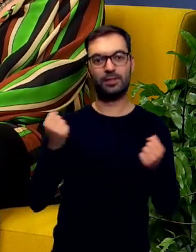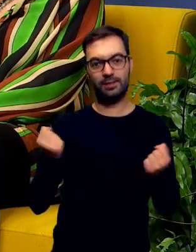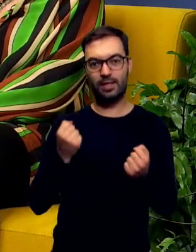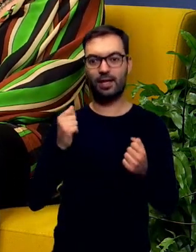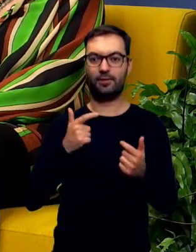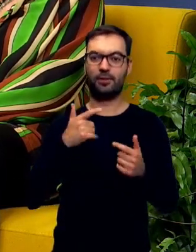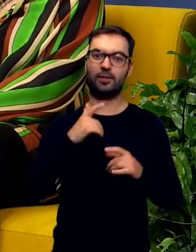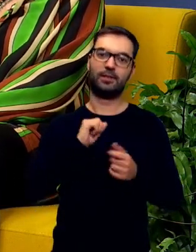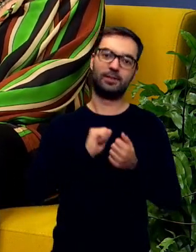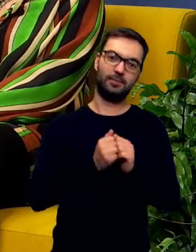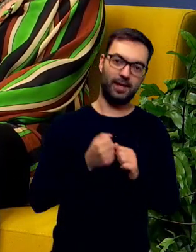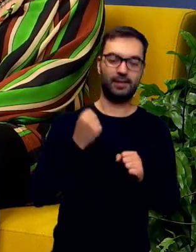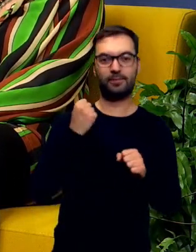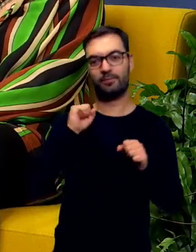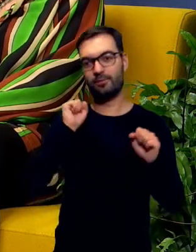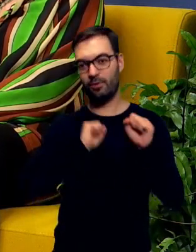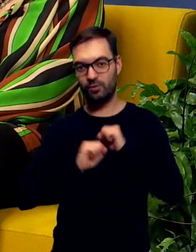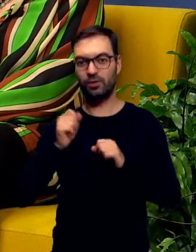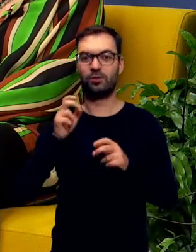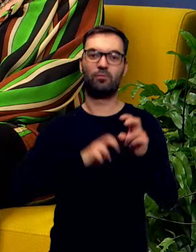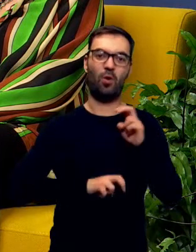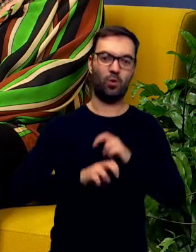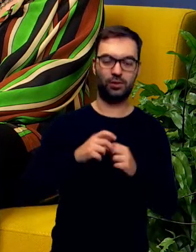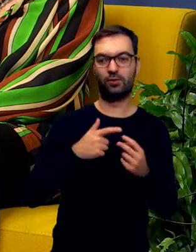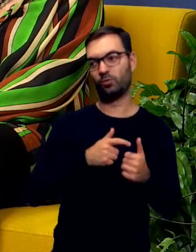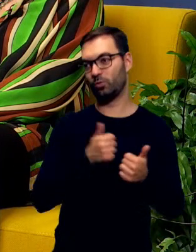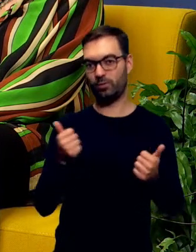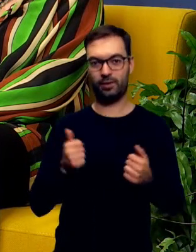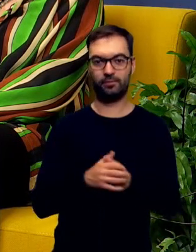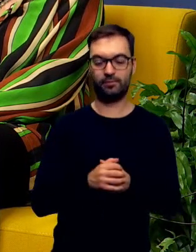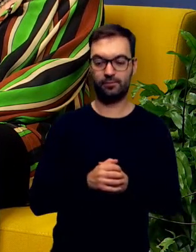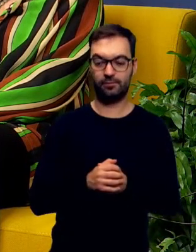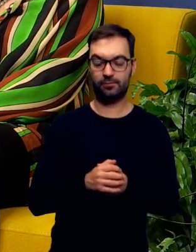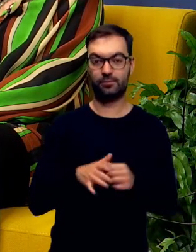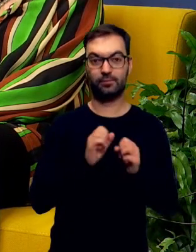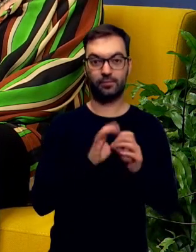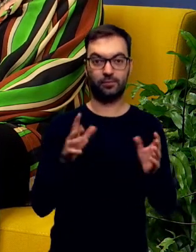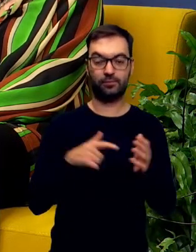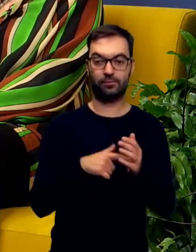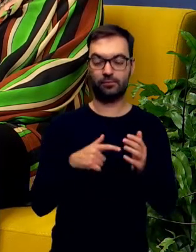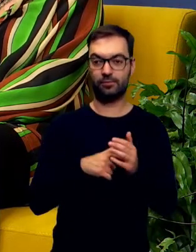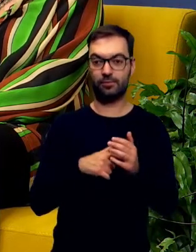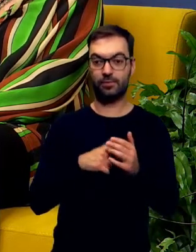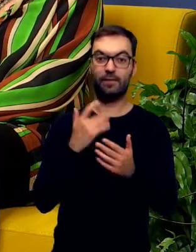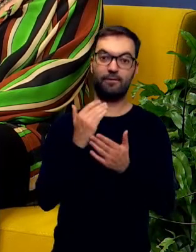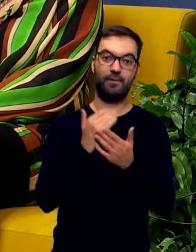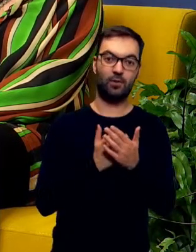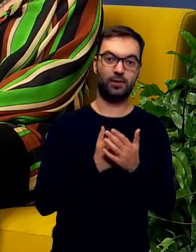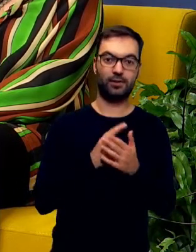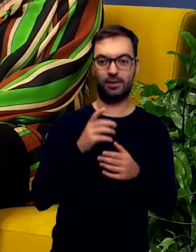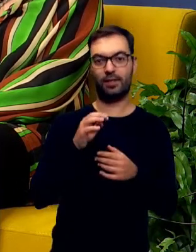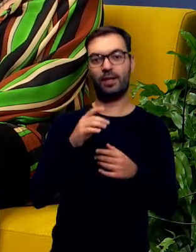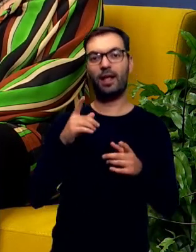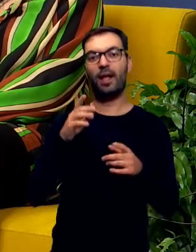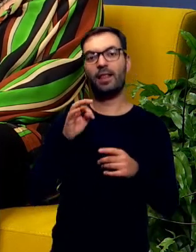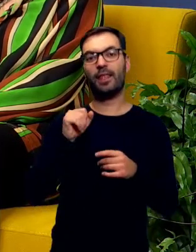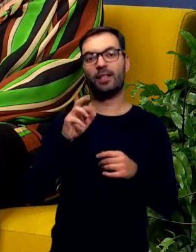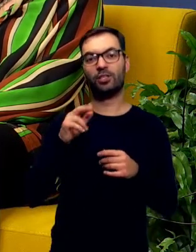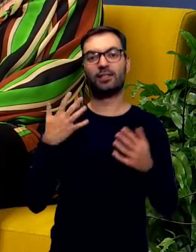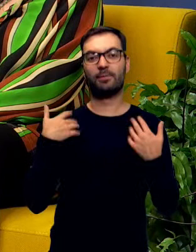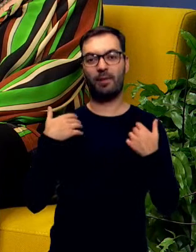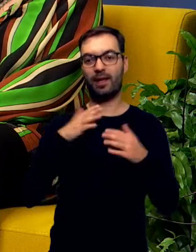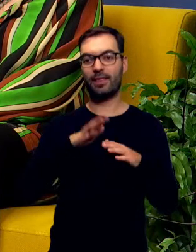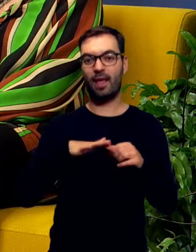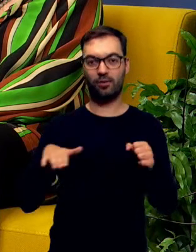usiłują coś ze sobą zrobić, gdzieś się przejść. To fajnie, natomiast no, oczywiście w warunkach Tatrzańskiego Parku Narodowego